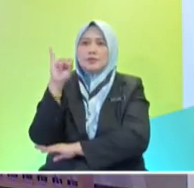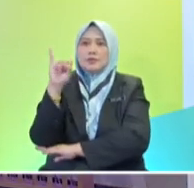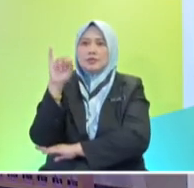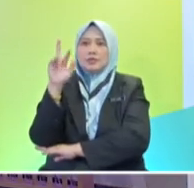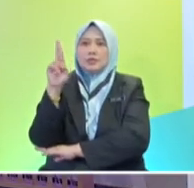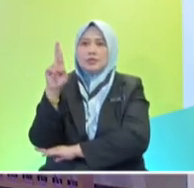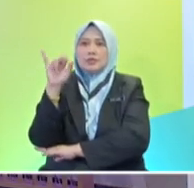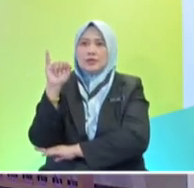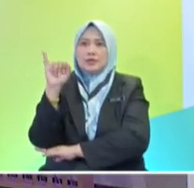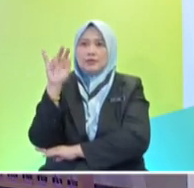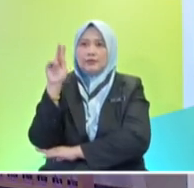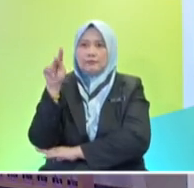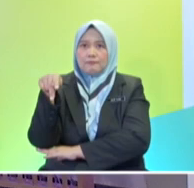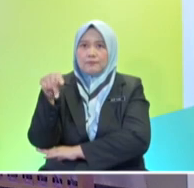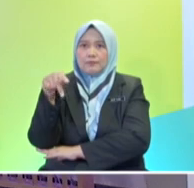sirip